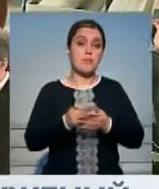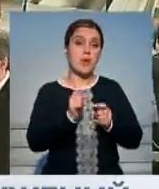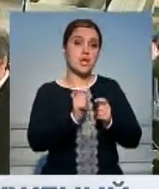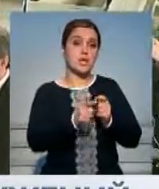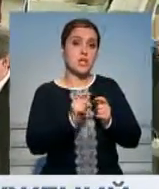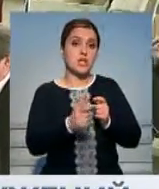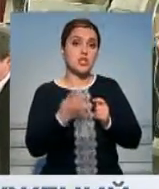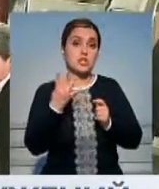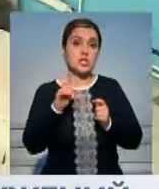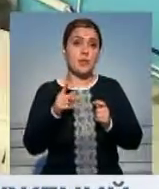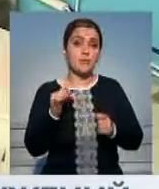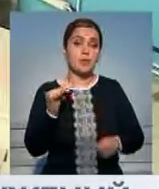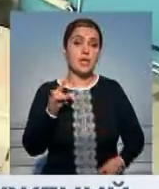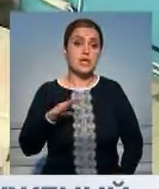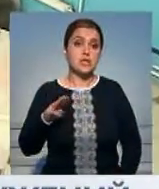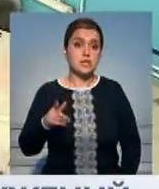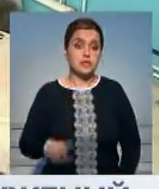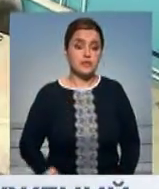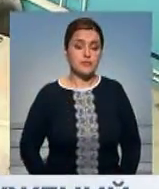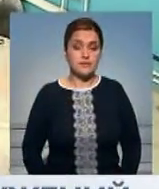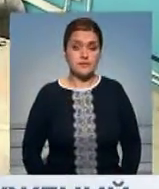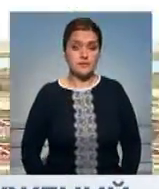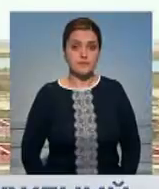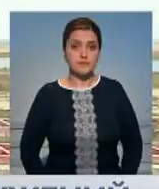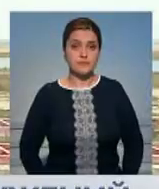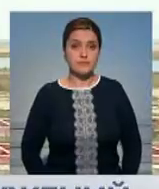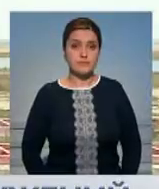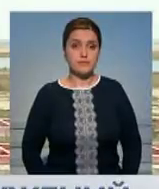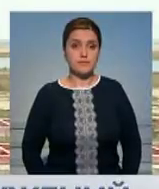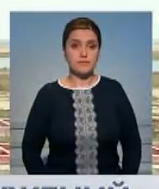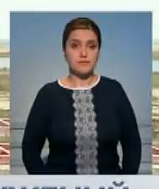вложить в проект 4,5 миллиарда тенге.